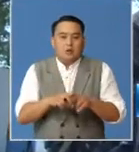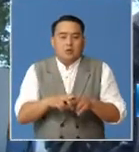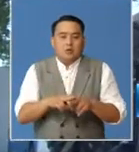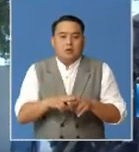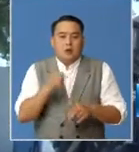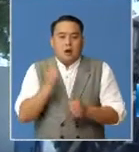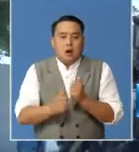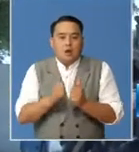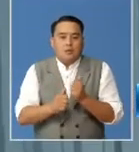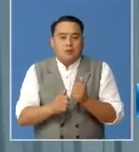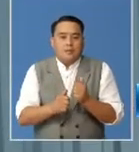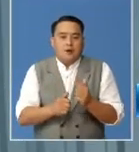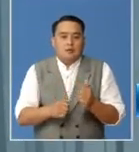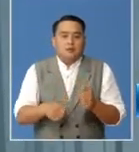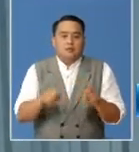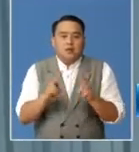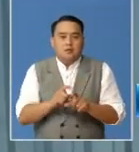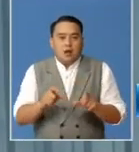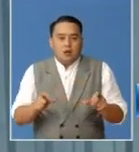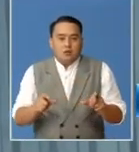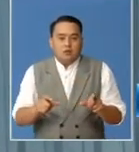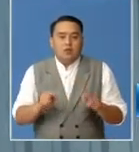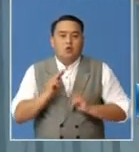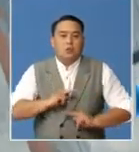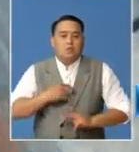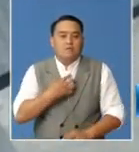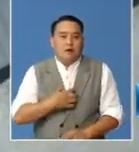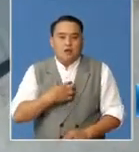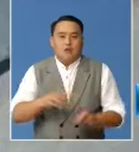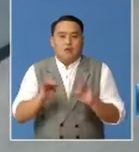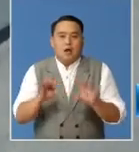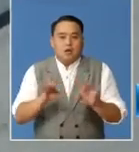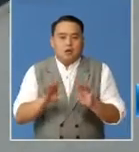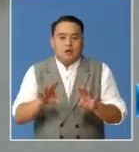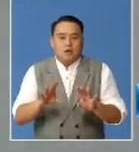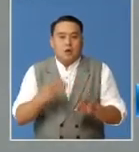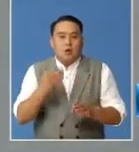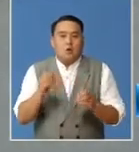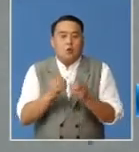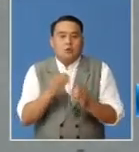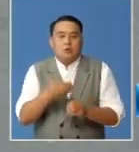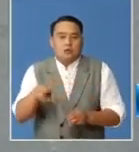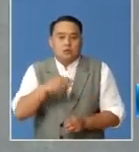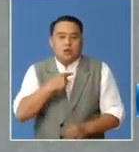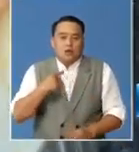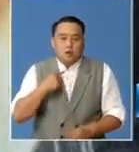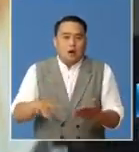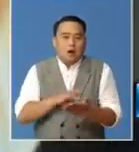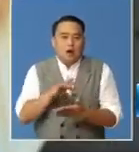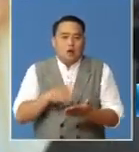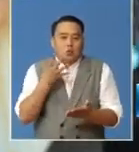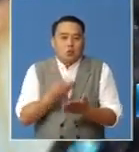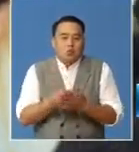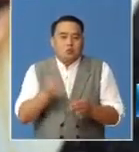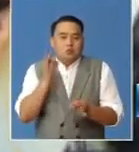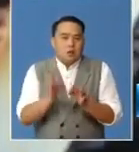сәт сайын басым бәйгеге тігер мамандық иелерінің жұмысы маңызды екенін айтты. Әрі 10 шілдеде Талдықорған қаласының тұрғыны өз